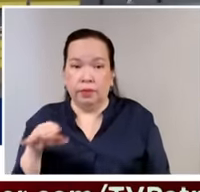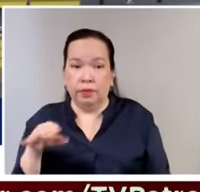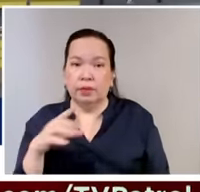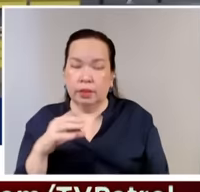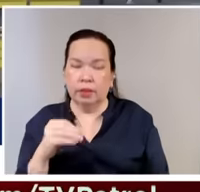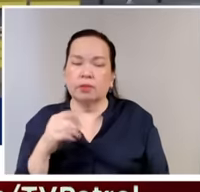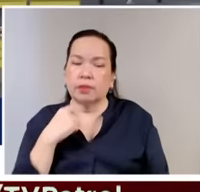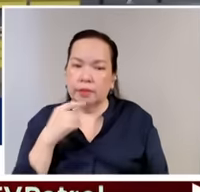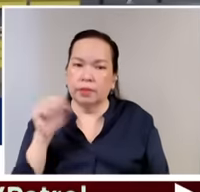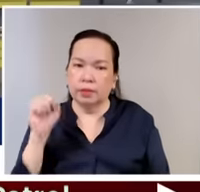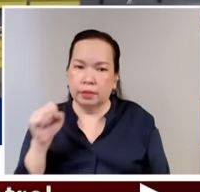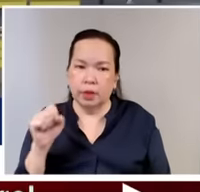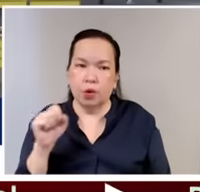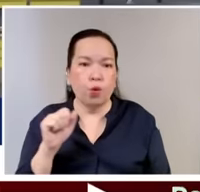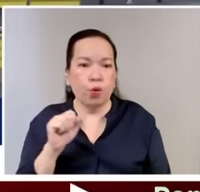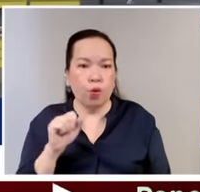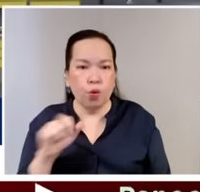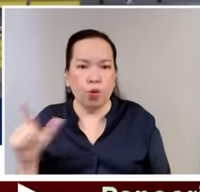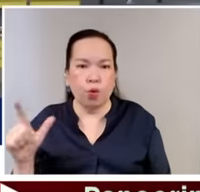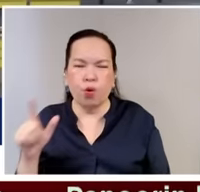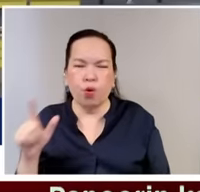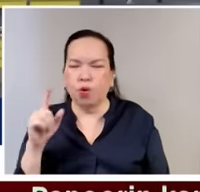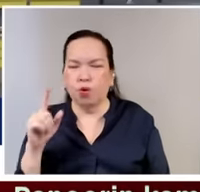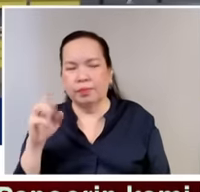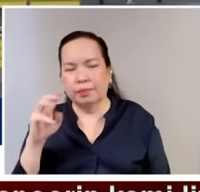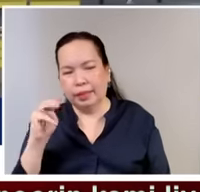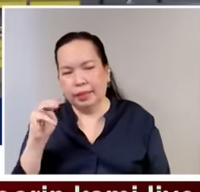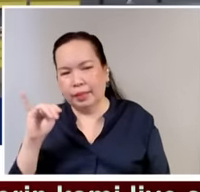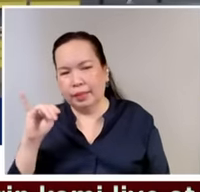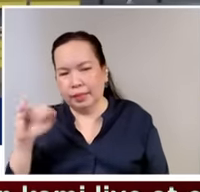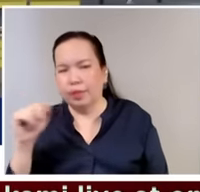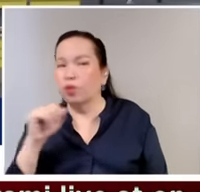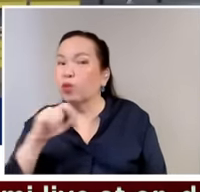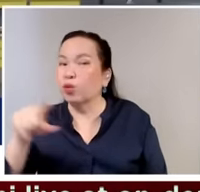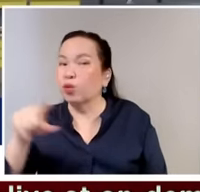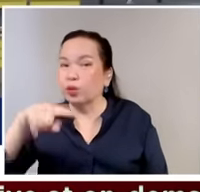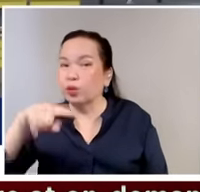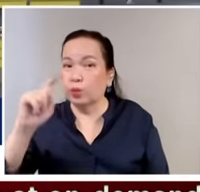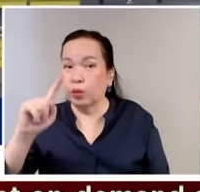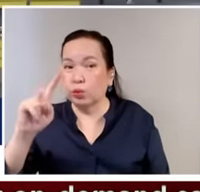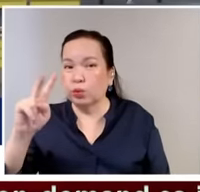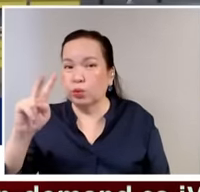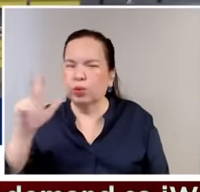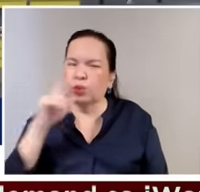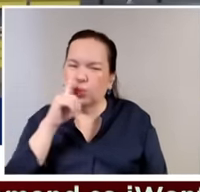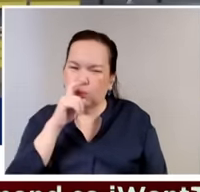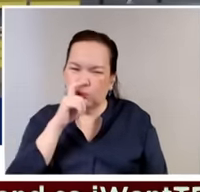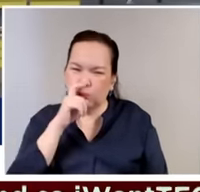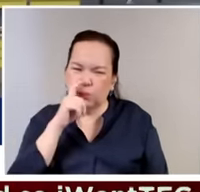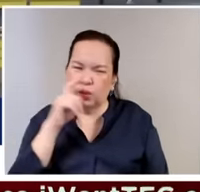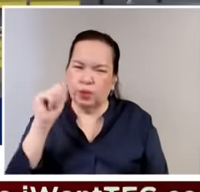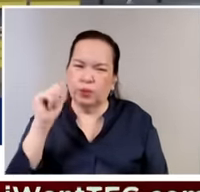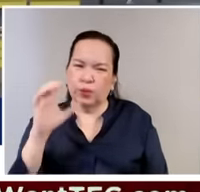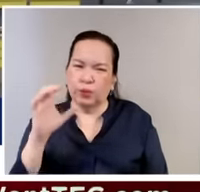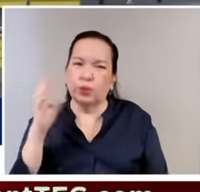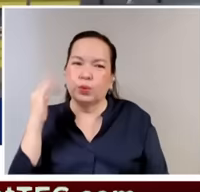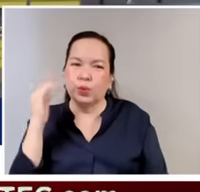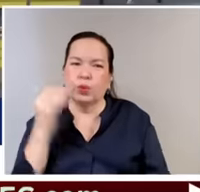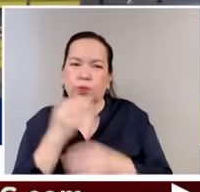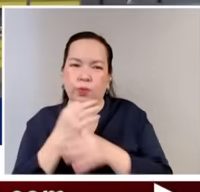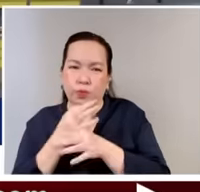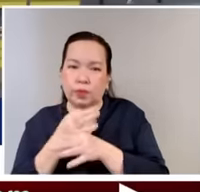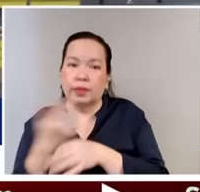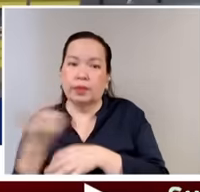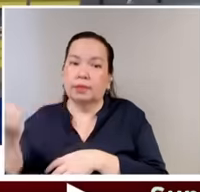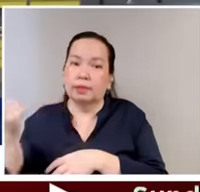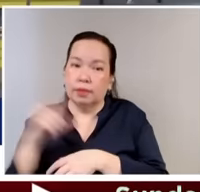lahat ng terminal luma na ang mga aircon, kaya yun ay Henry ay inaayos na rin nila at umaasa sila na ang susunod na